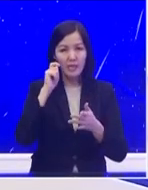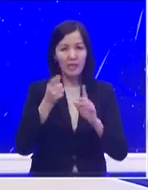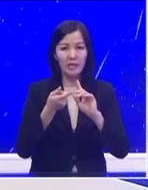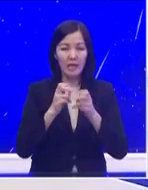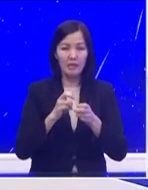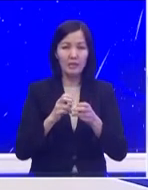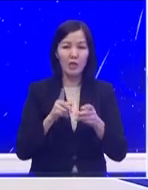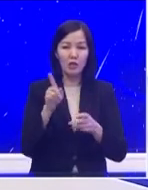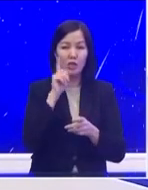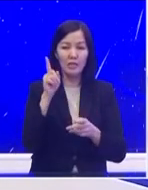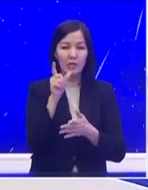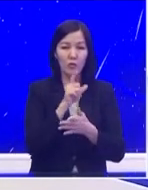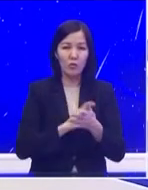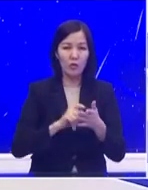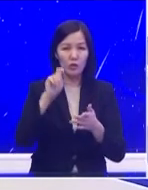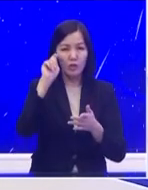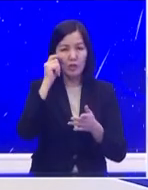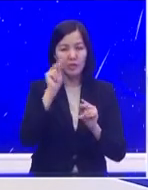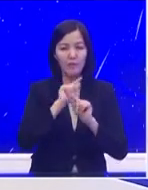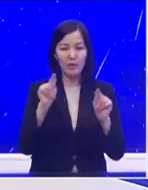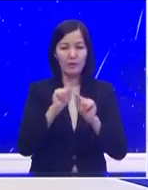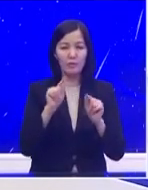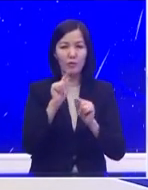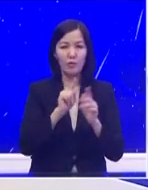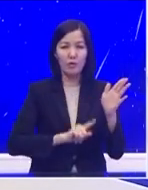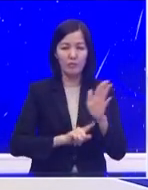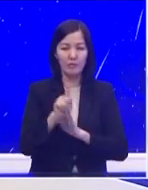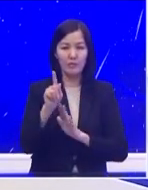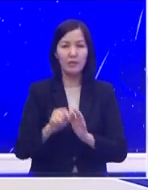жас буын ақын өлеңдерін одан әрі дәріптеуде.